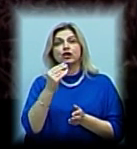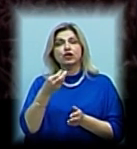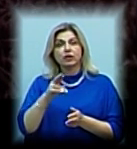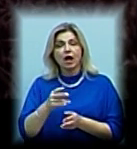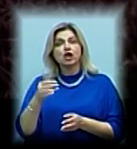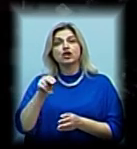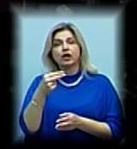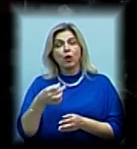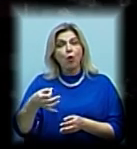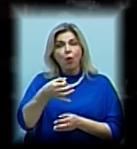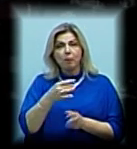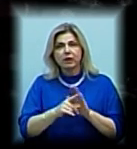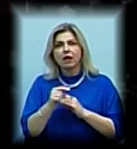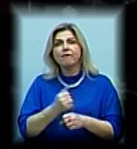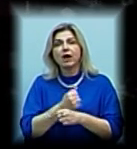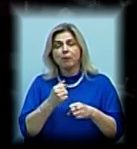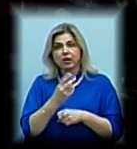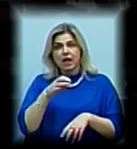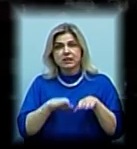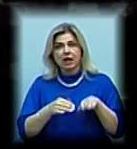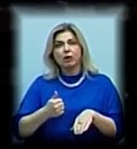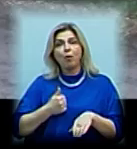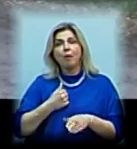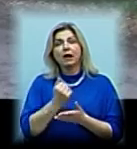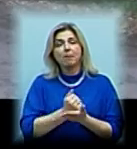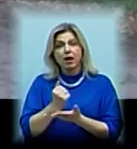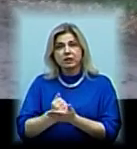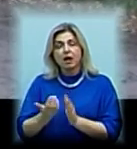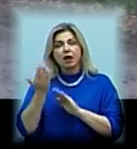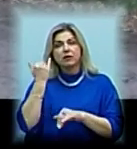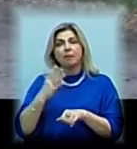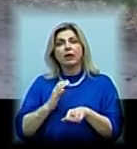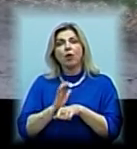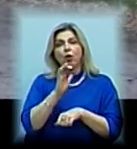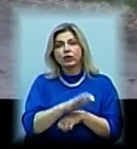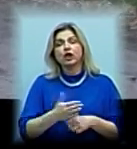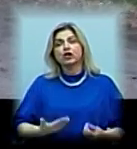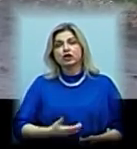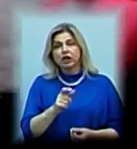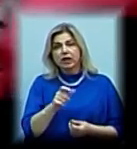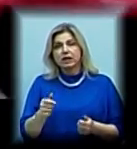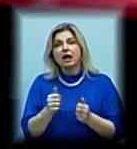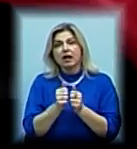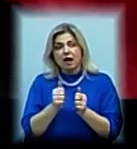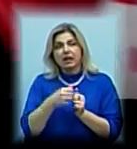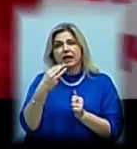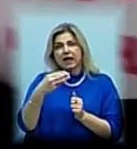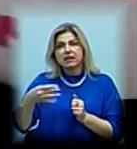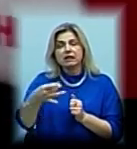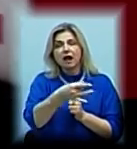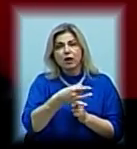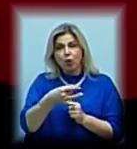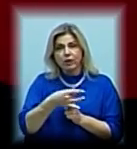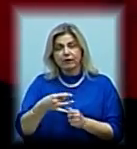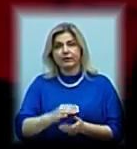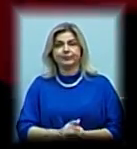Чернігівської області почались вибухи на складі боєприпасів. Тоді евакуювали жителів понад 30 прилеглих до епіцентру вибухів населених